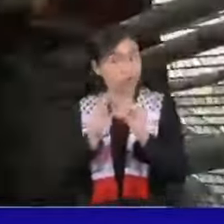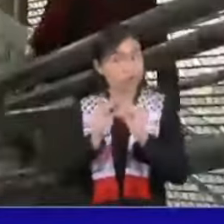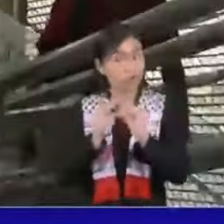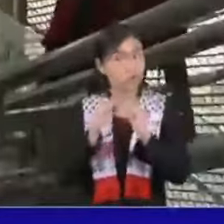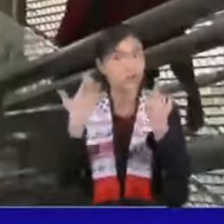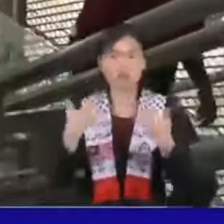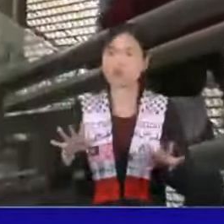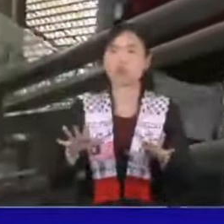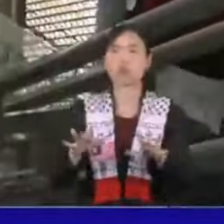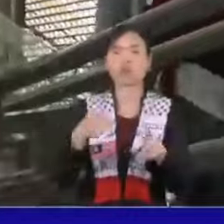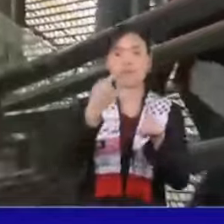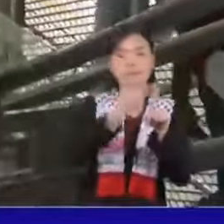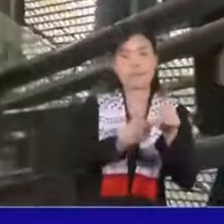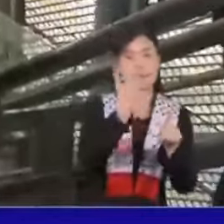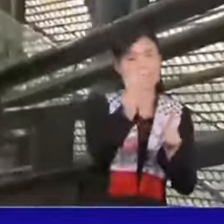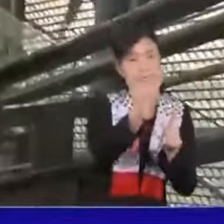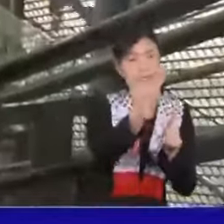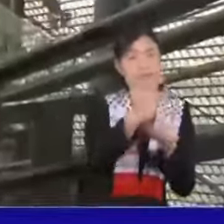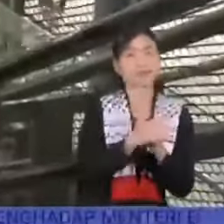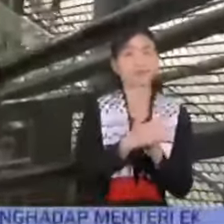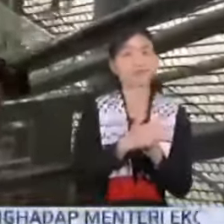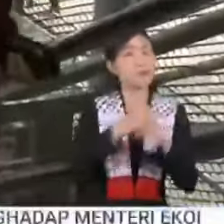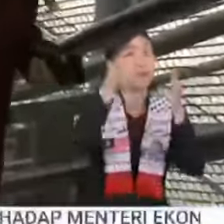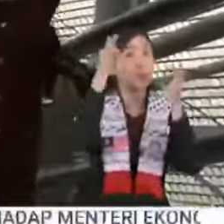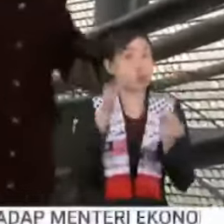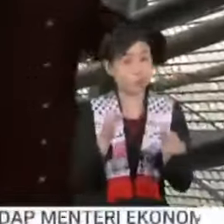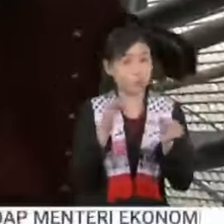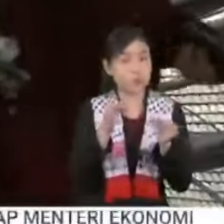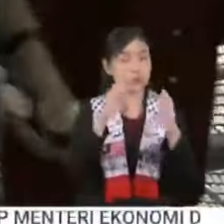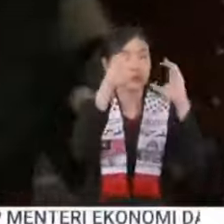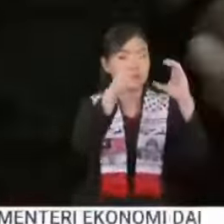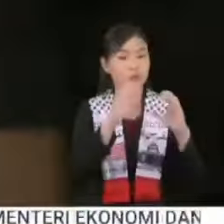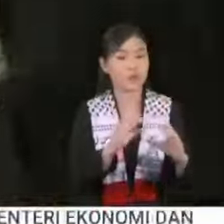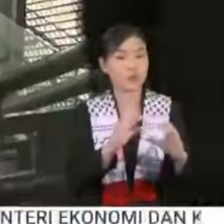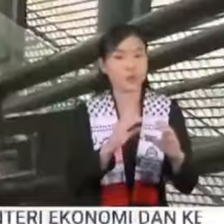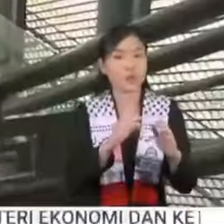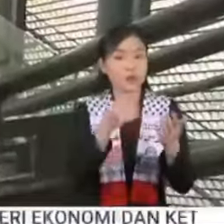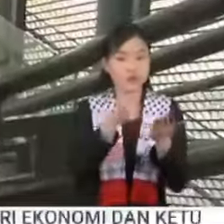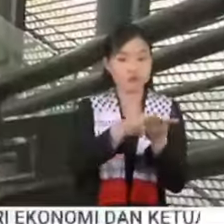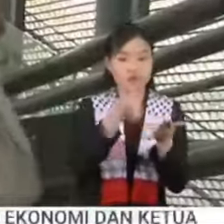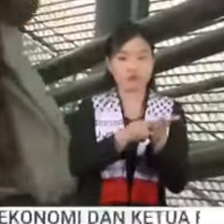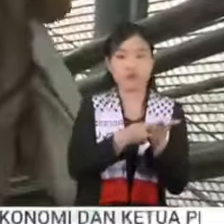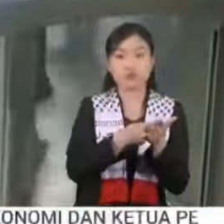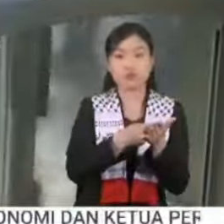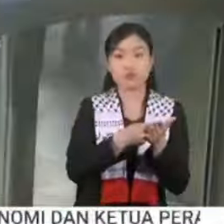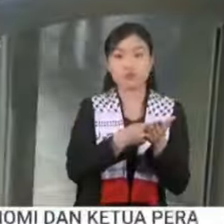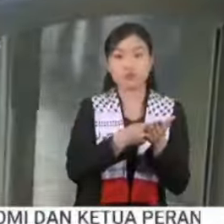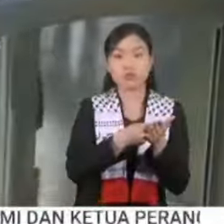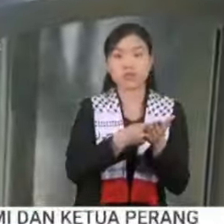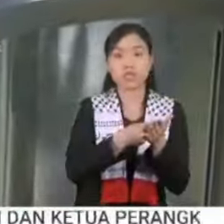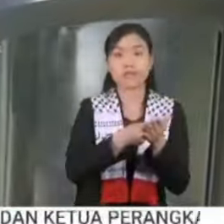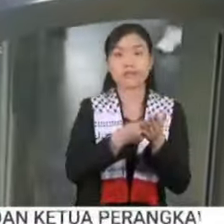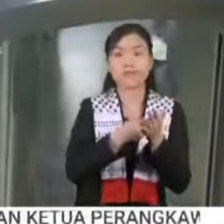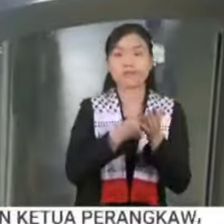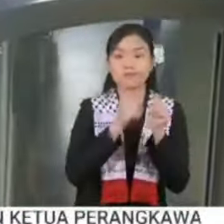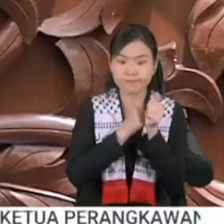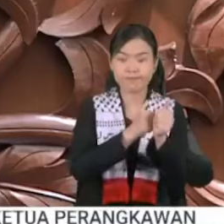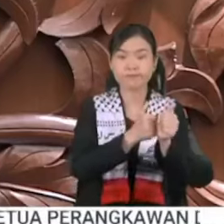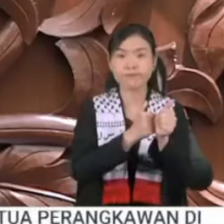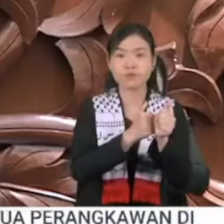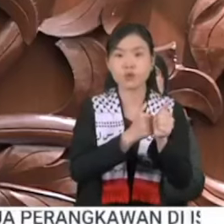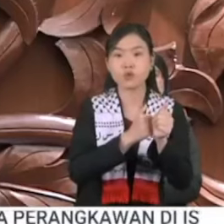bulan Mac yang lalu, iaitu menetapkan kaedah kos sara hidup yang selari dengan perkembangan